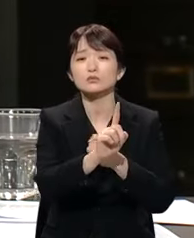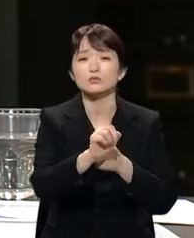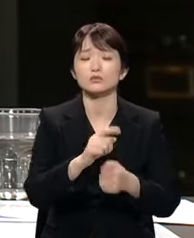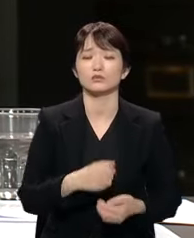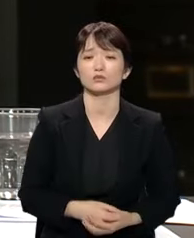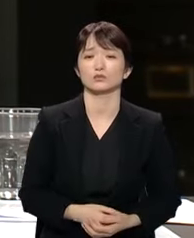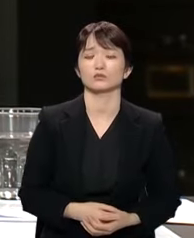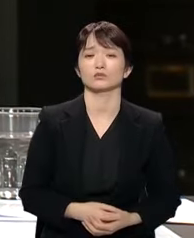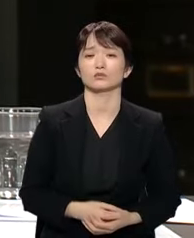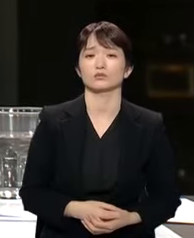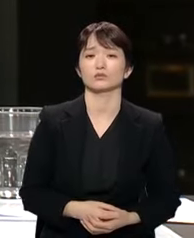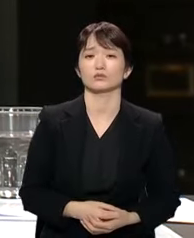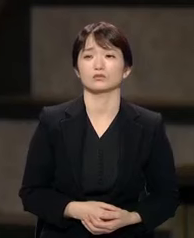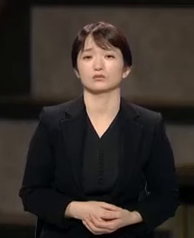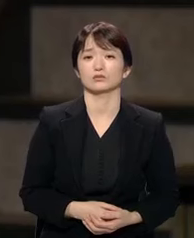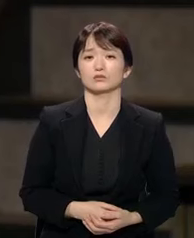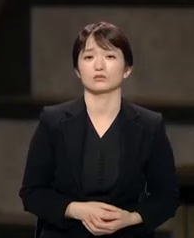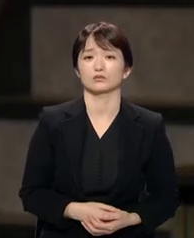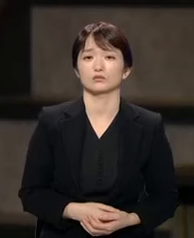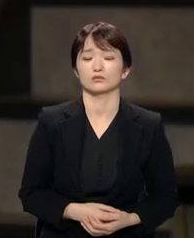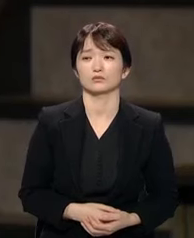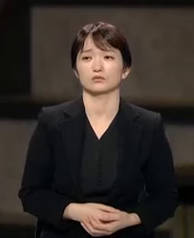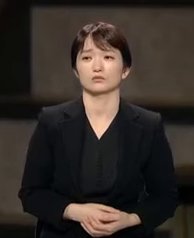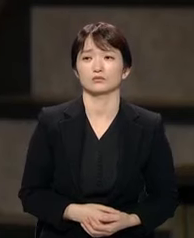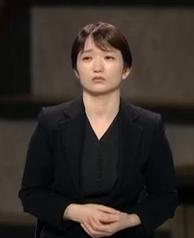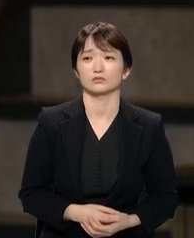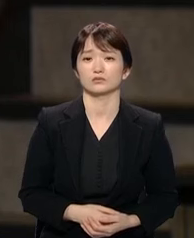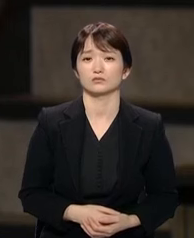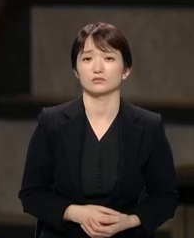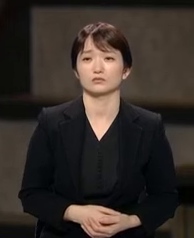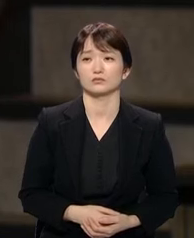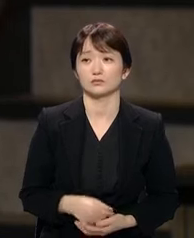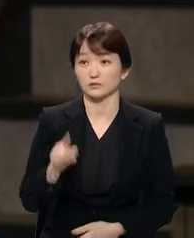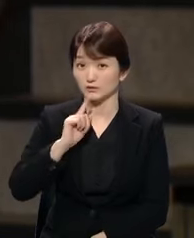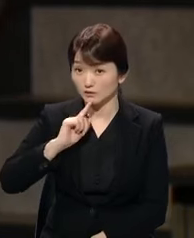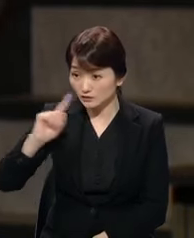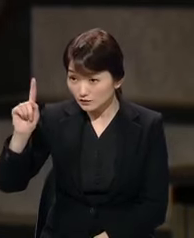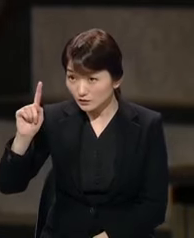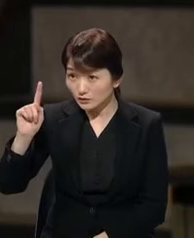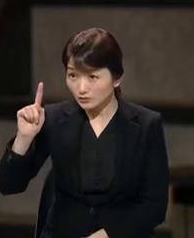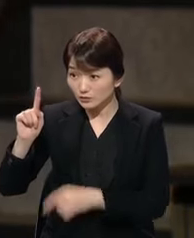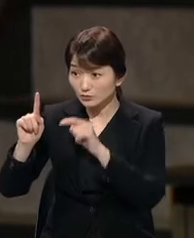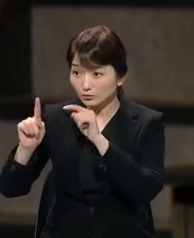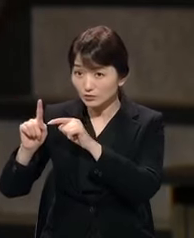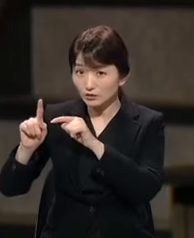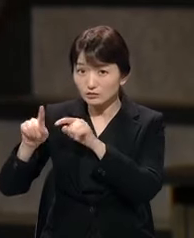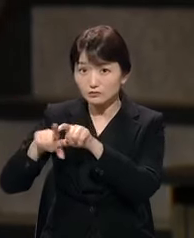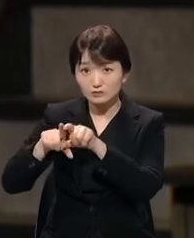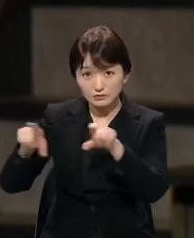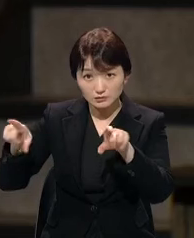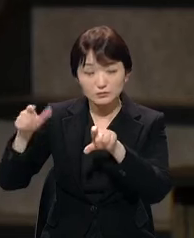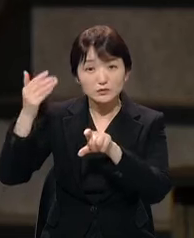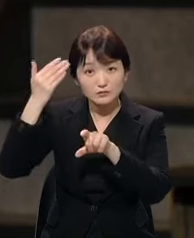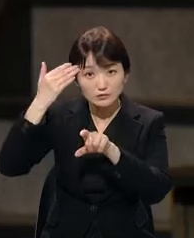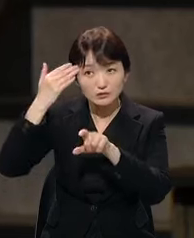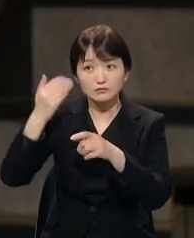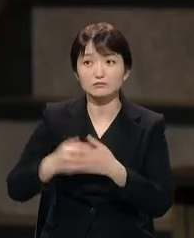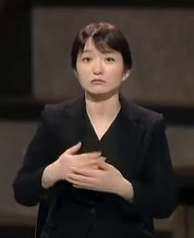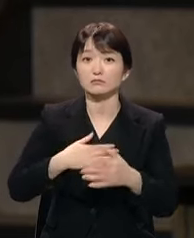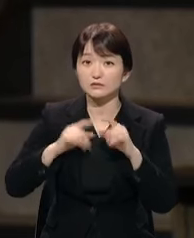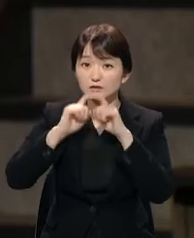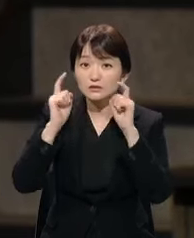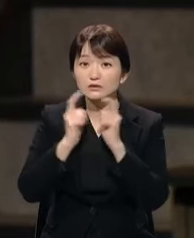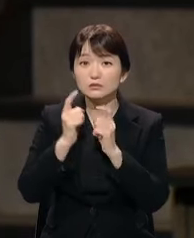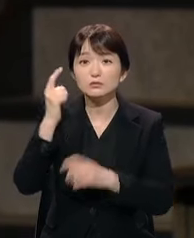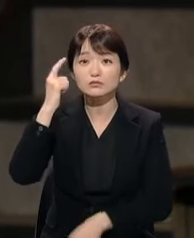있거든요. 그걸 어떻게 보면 그런 제보를 하는 것이 가장 상식적인 거 아닌가요? 뭐 저는 개인적으로